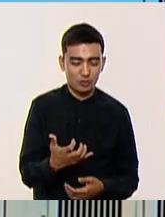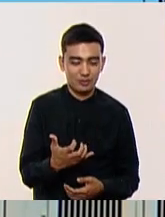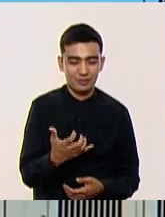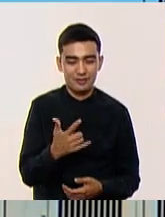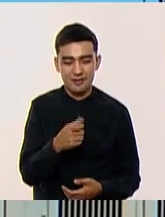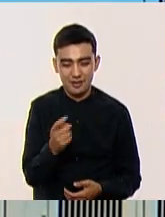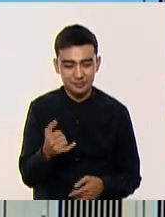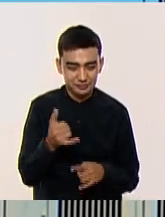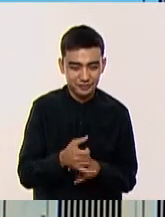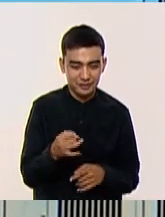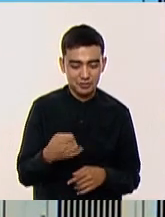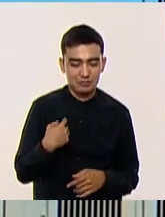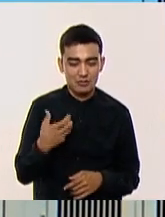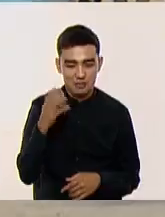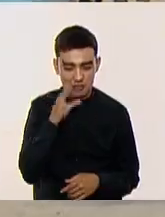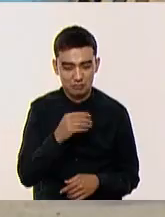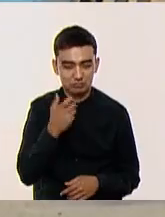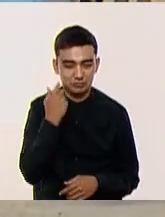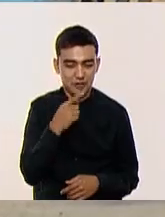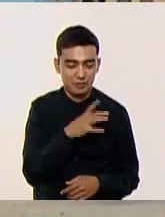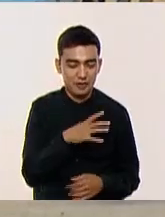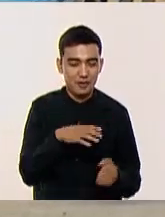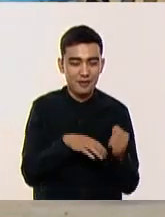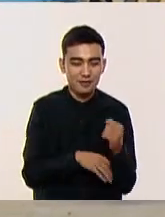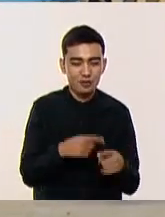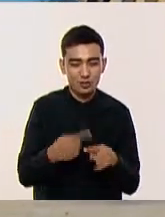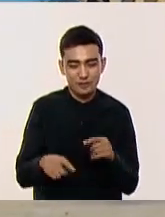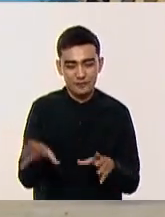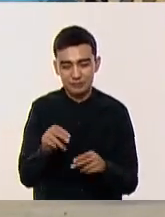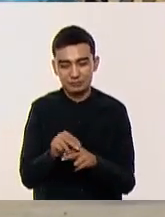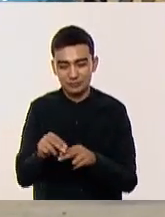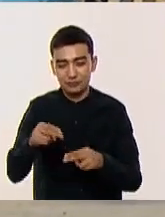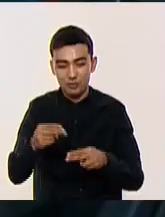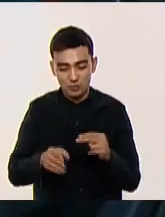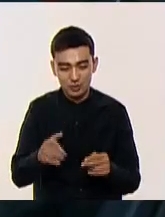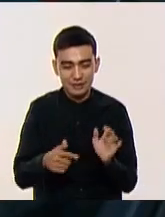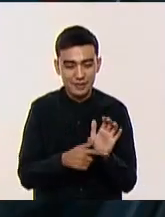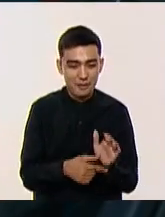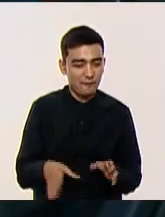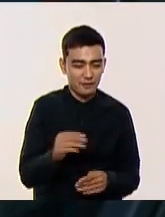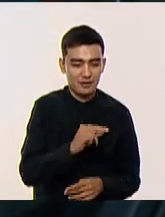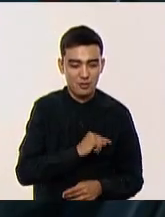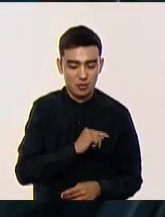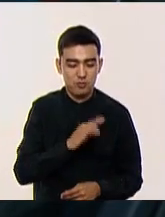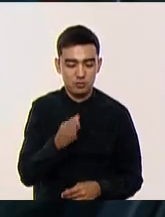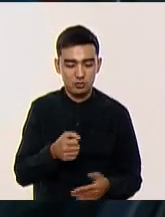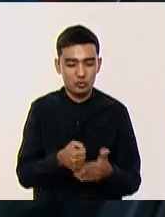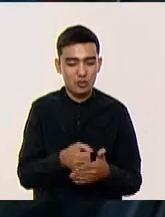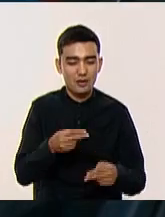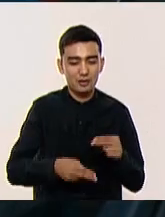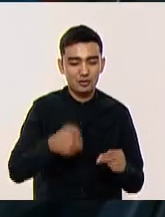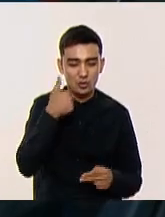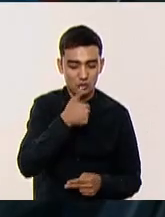газ құюға шамамыз жетеді дейді. Ал жыл соңына дейін қалған автобекеттер жөнделіп, жалпы 7 бірдей станция жұмыс істейтін көрінеді. Соған қарағанда